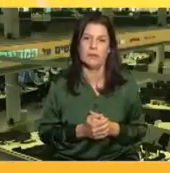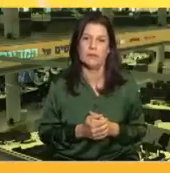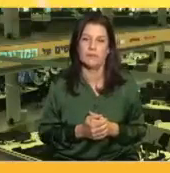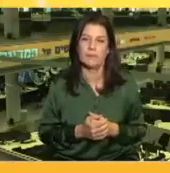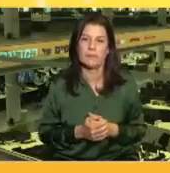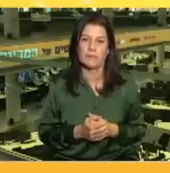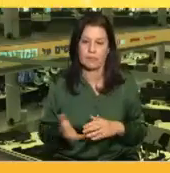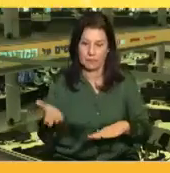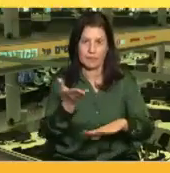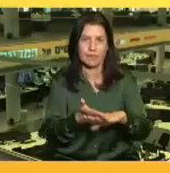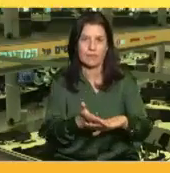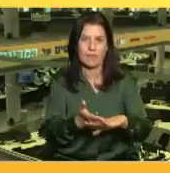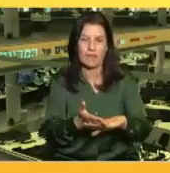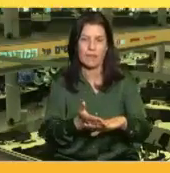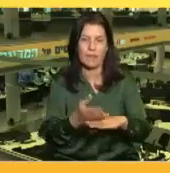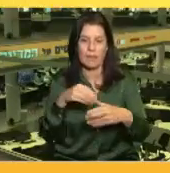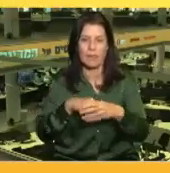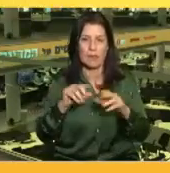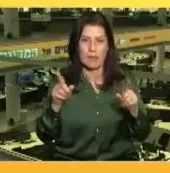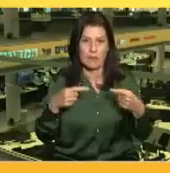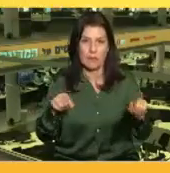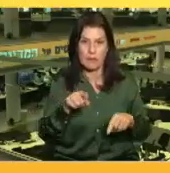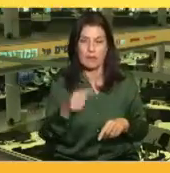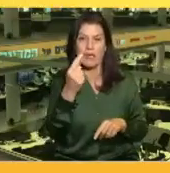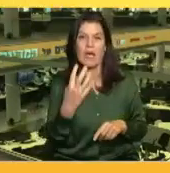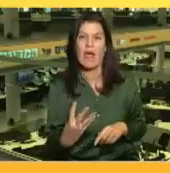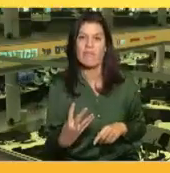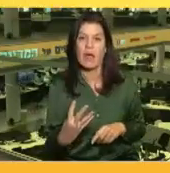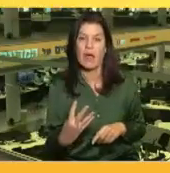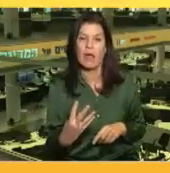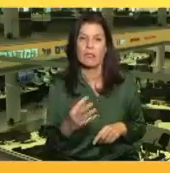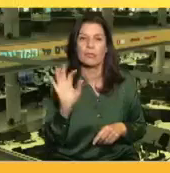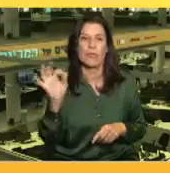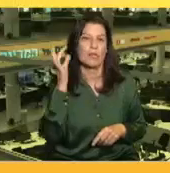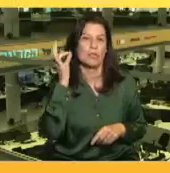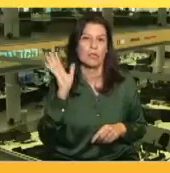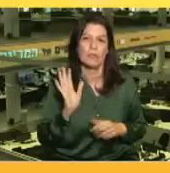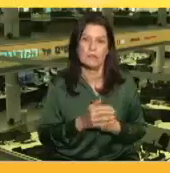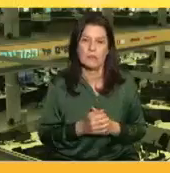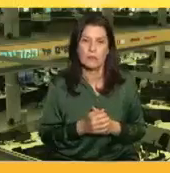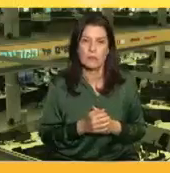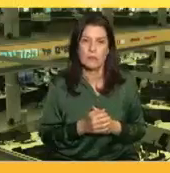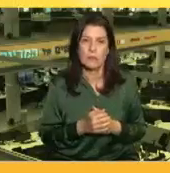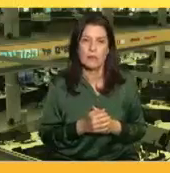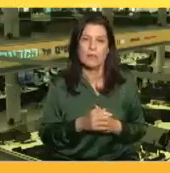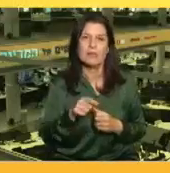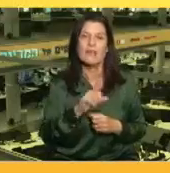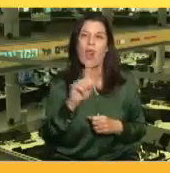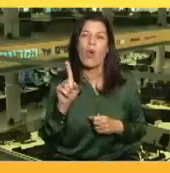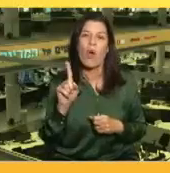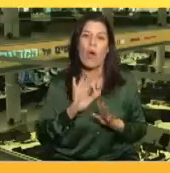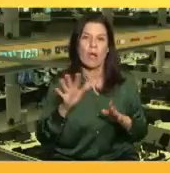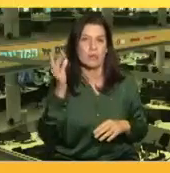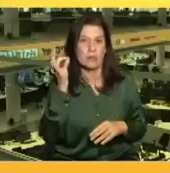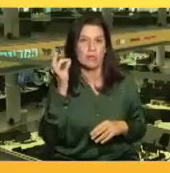מסך כל הסינגלים, רק בעצם רבע מהסינגלים שמגיעים. הם של נשים. הם לא רק של נשים, בוא נשים את זה על השולחן,